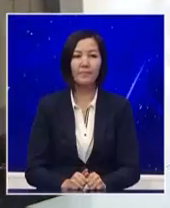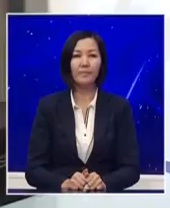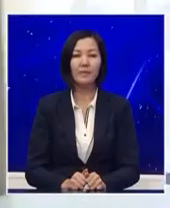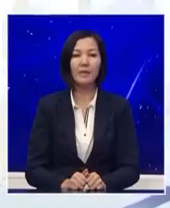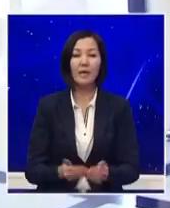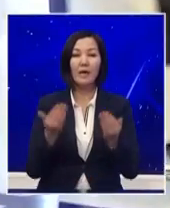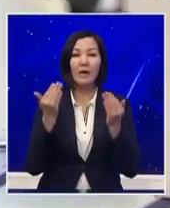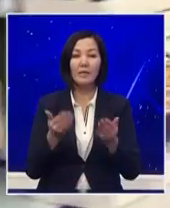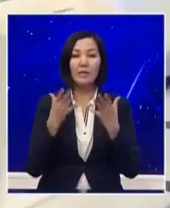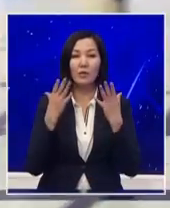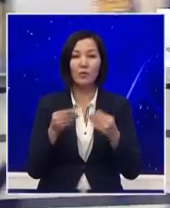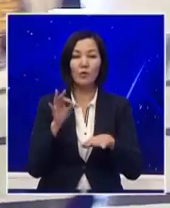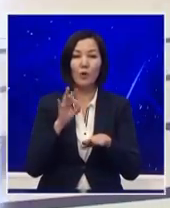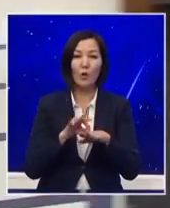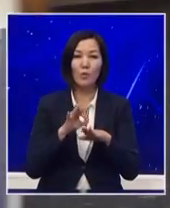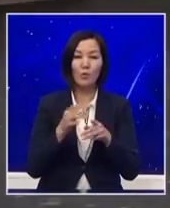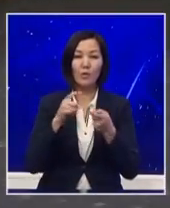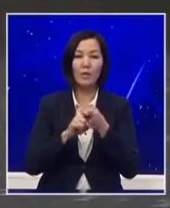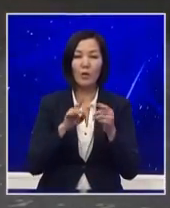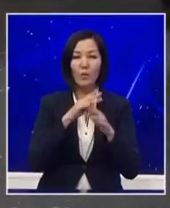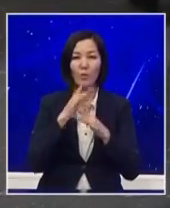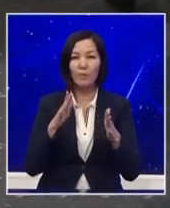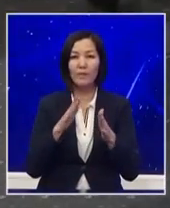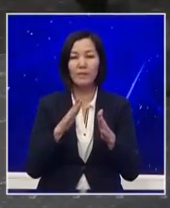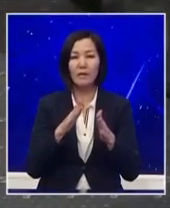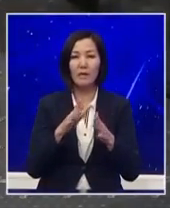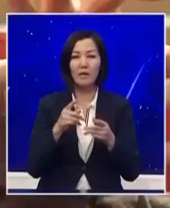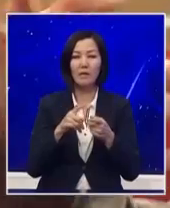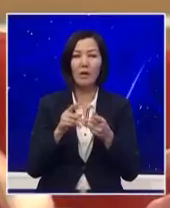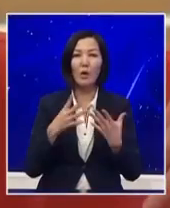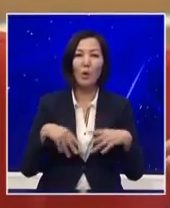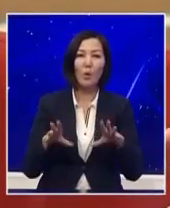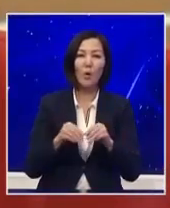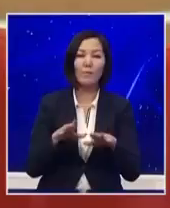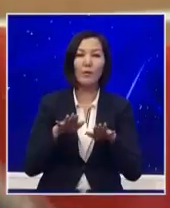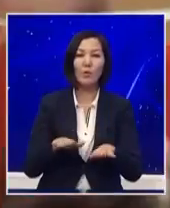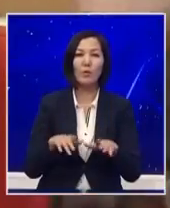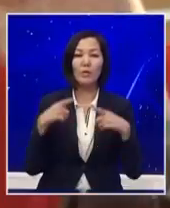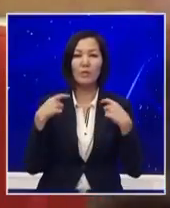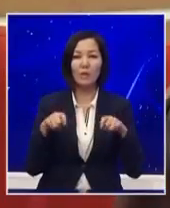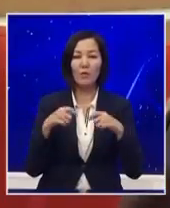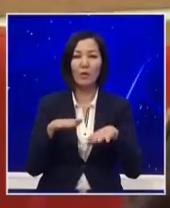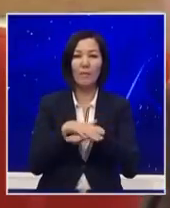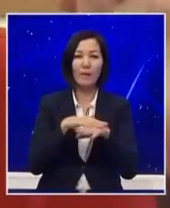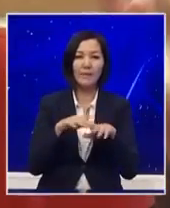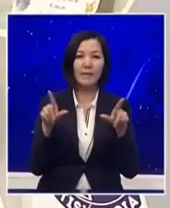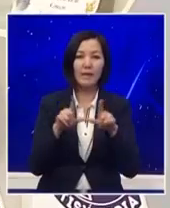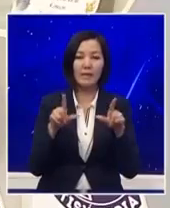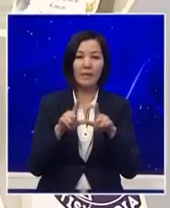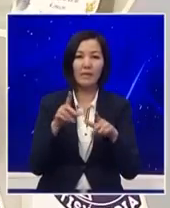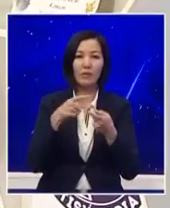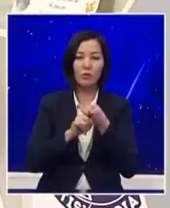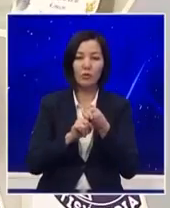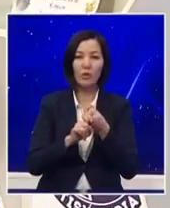Мамандар мәліметінше, індеттің ілмегіне іліккендердің басым көпшілігі вирусты қоғамдық орындарда, сауда базарларда жұқтырған анықталған.